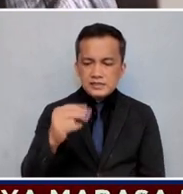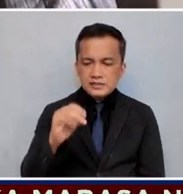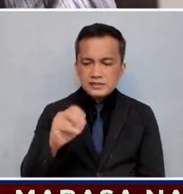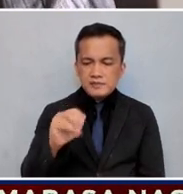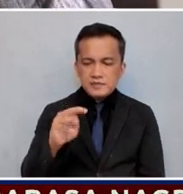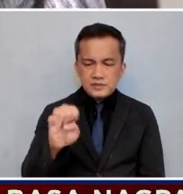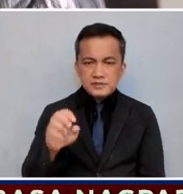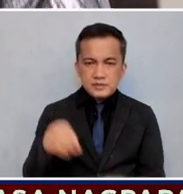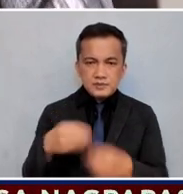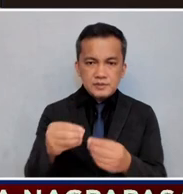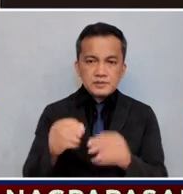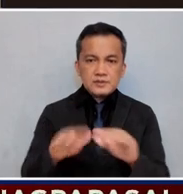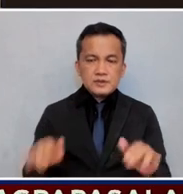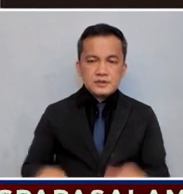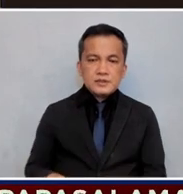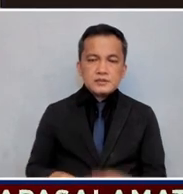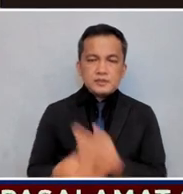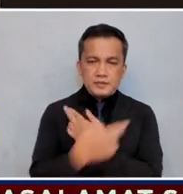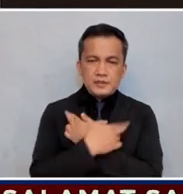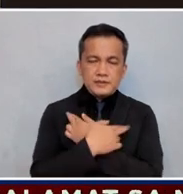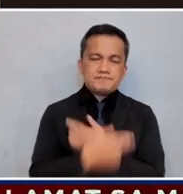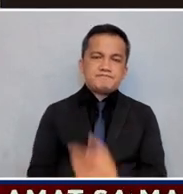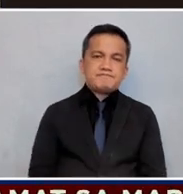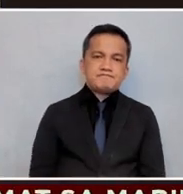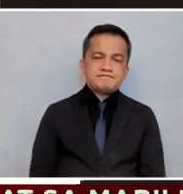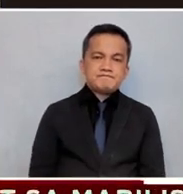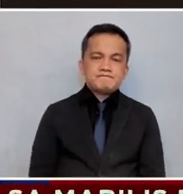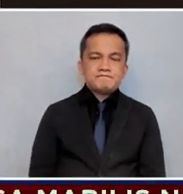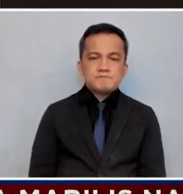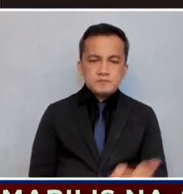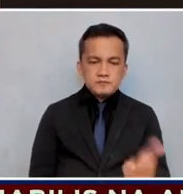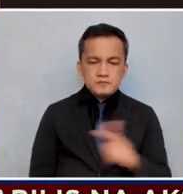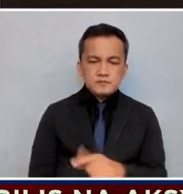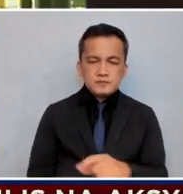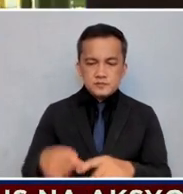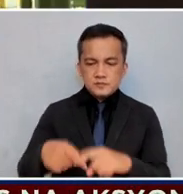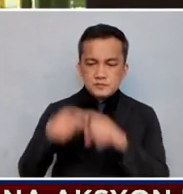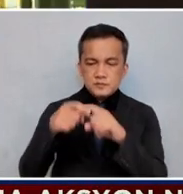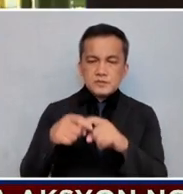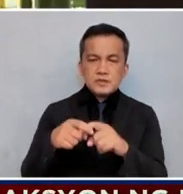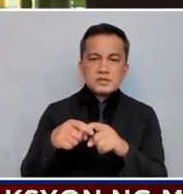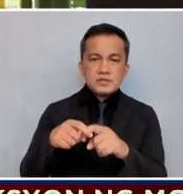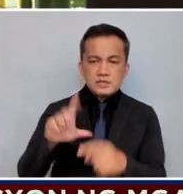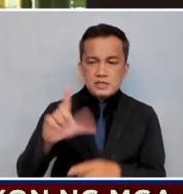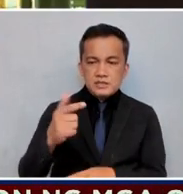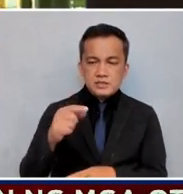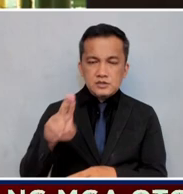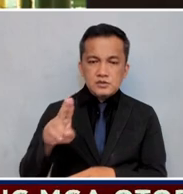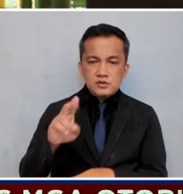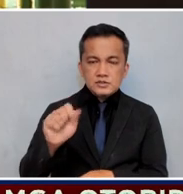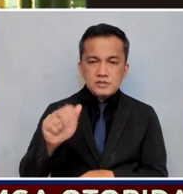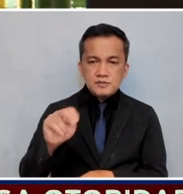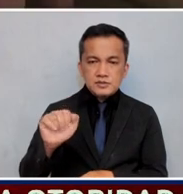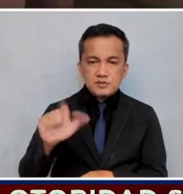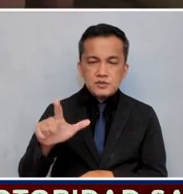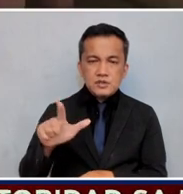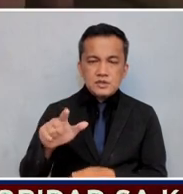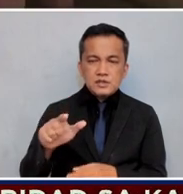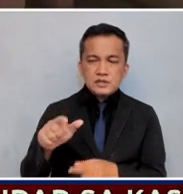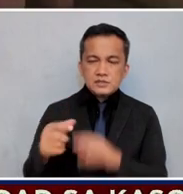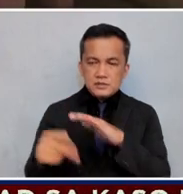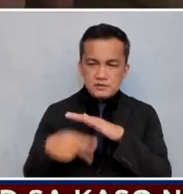mga bata. And then pahinga po. Sinuspindi na ng San Pascual LGU ang pasok mula daycare hanggang grade 3 sa